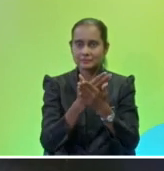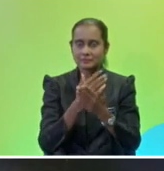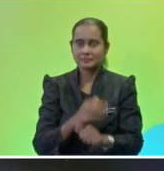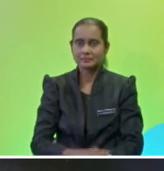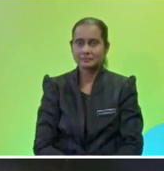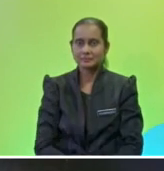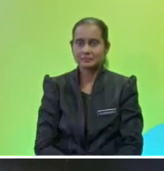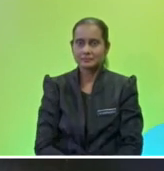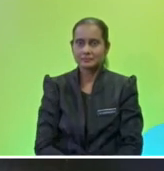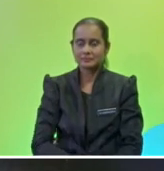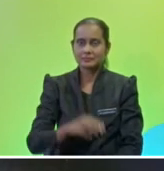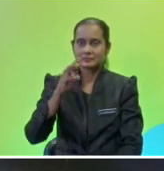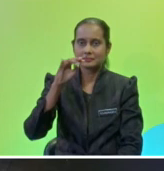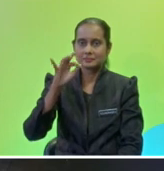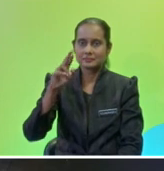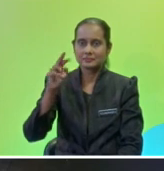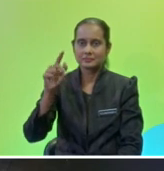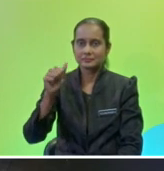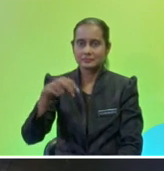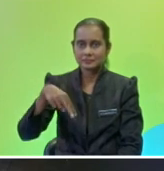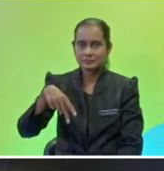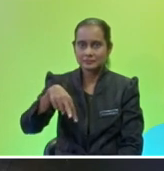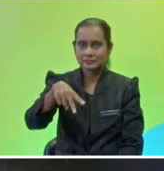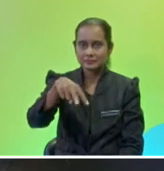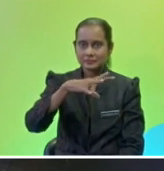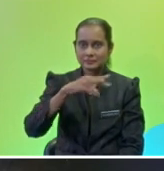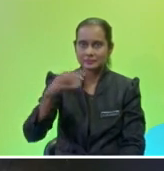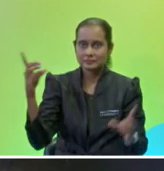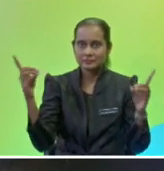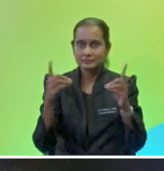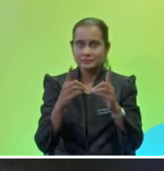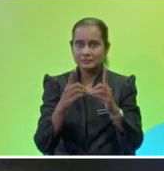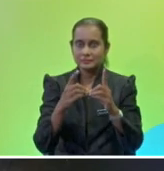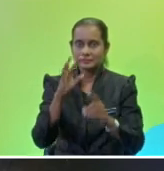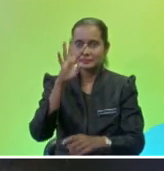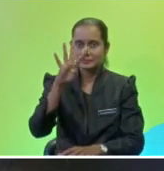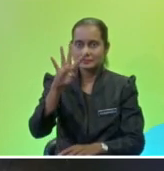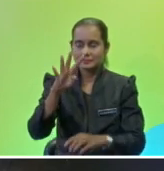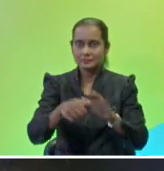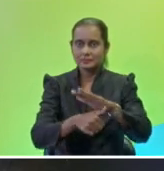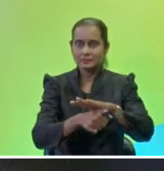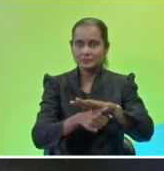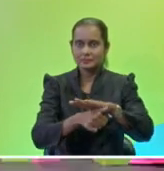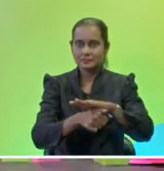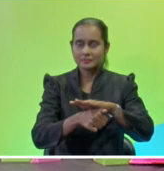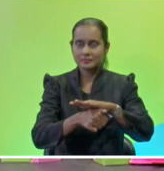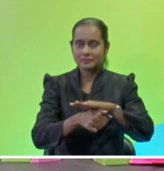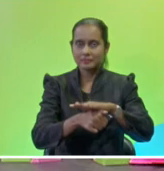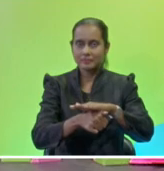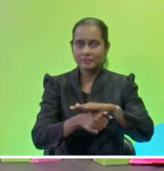Mira berjalan-jalan dan berjemput dengan 4 ekor siput Baiklah